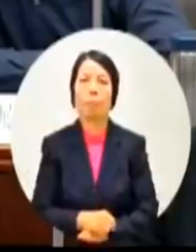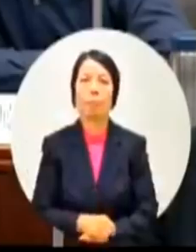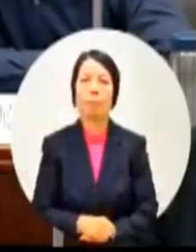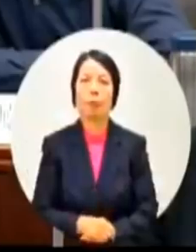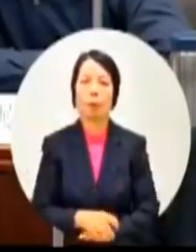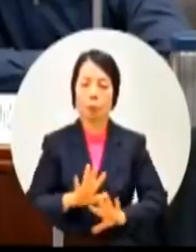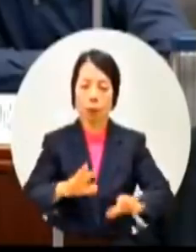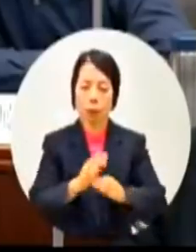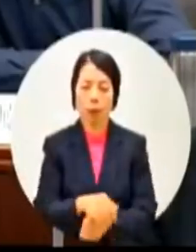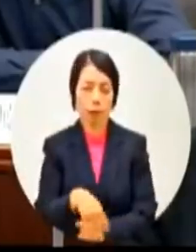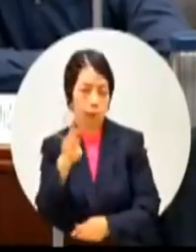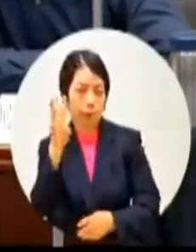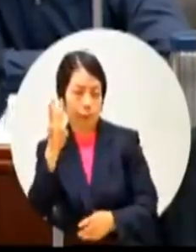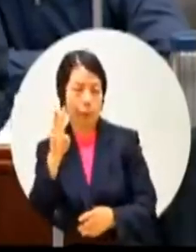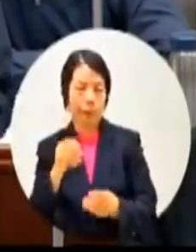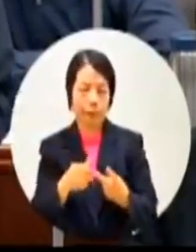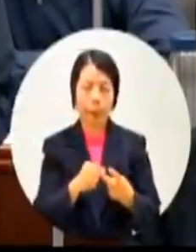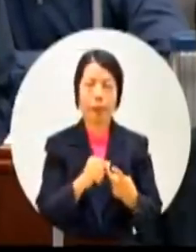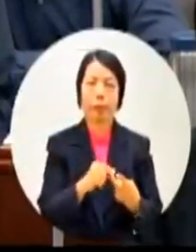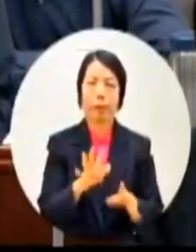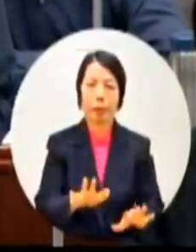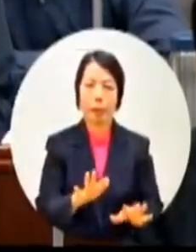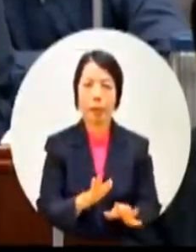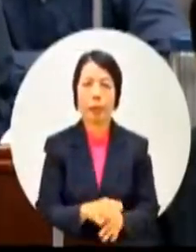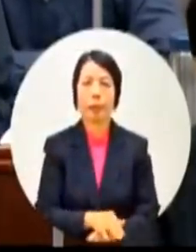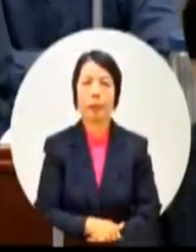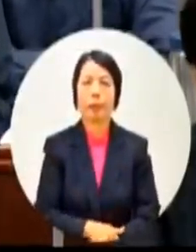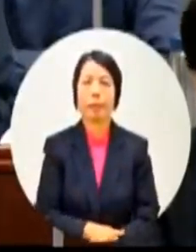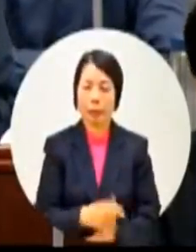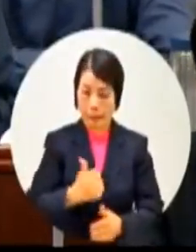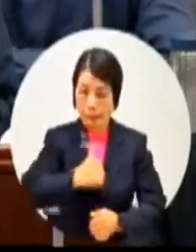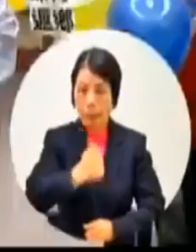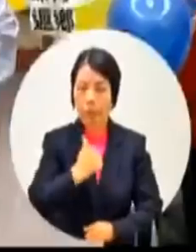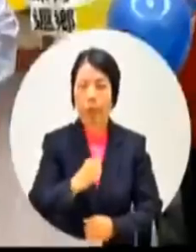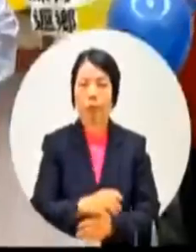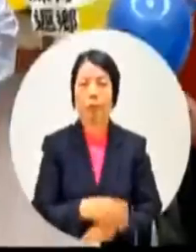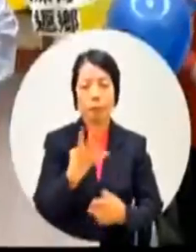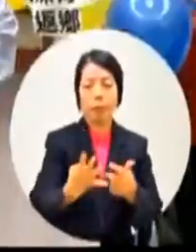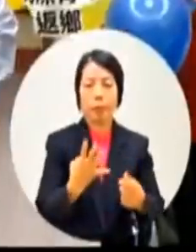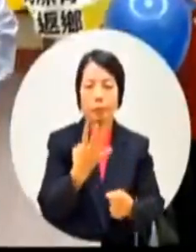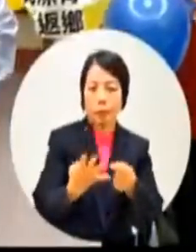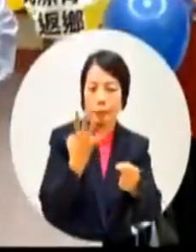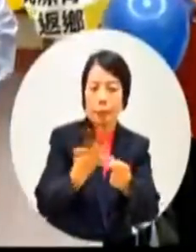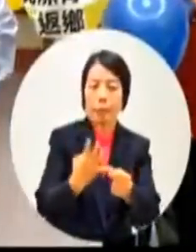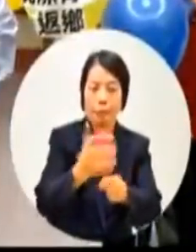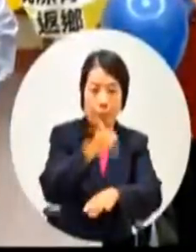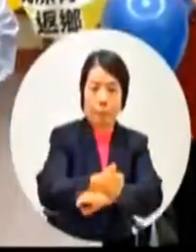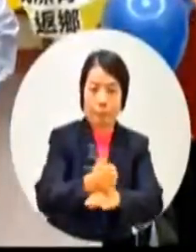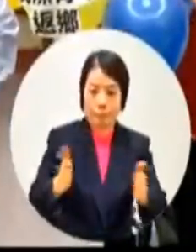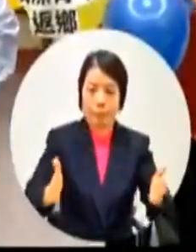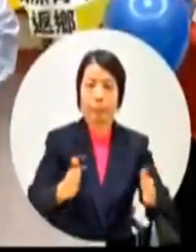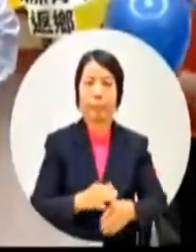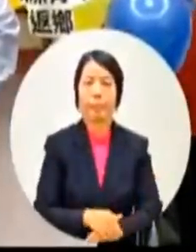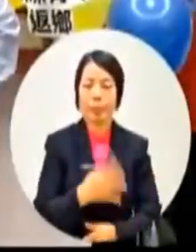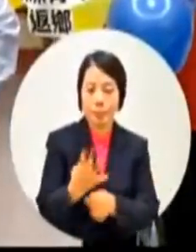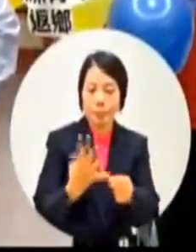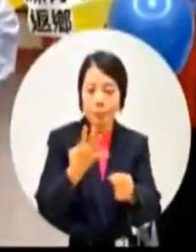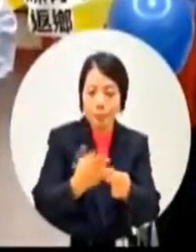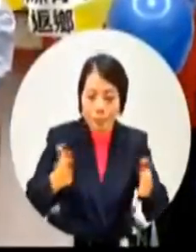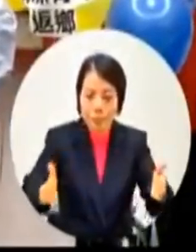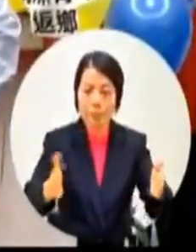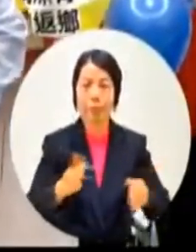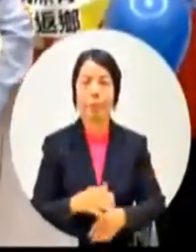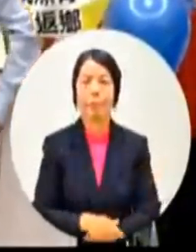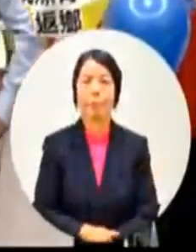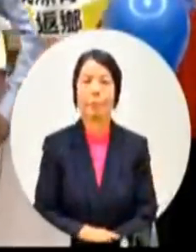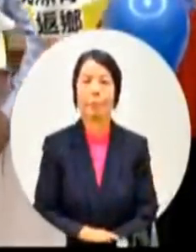性非常高。 无你实际，你适当嘛吼，安尼啦，我讲市长，你适当啦，吼，你袂使甲后边有可能别